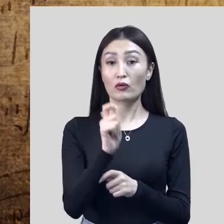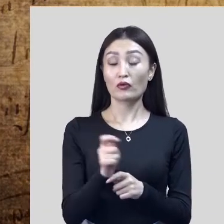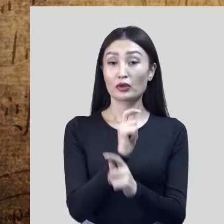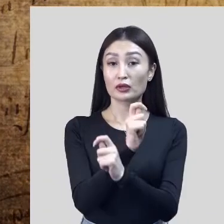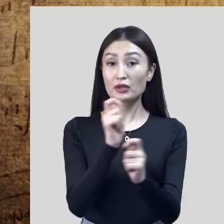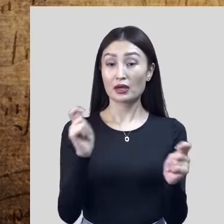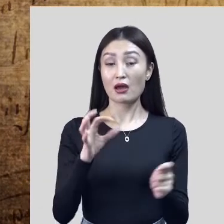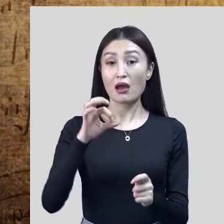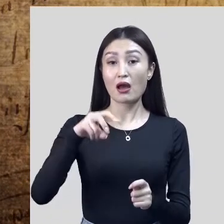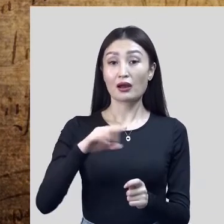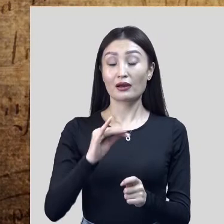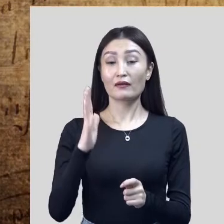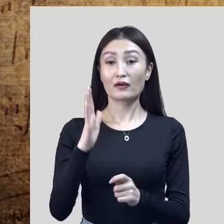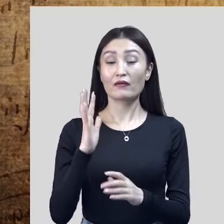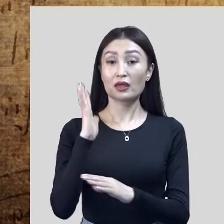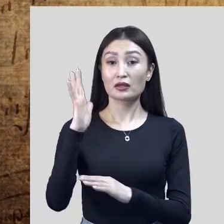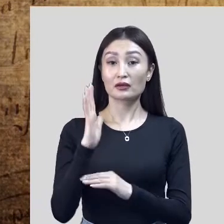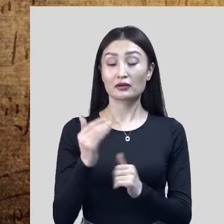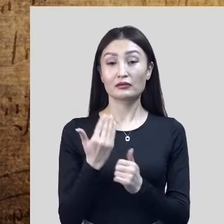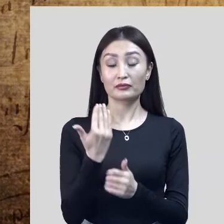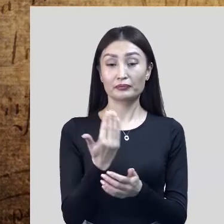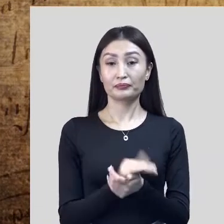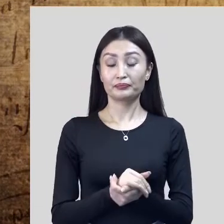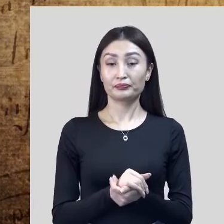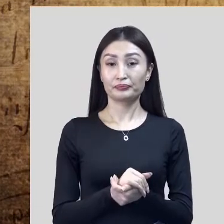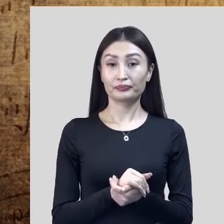из ветвей оливкового дерева, их назвали олимпиониками.